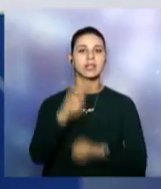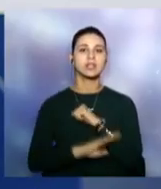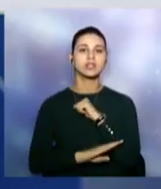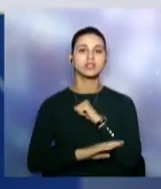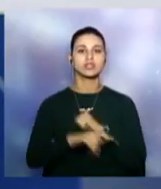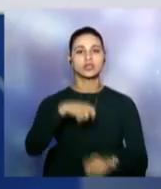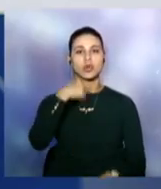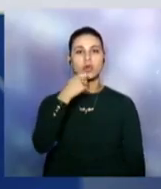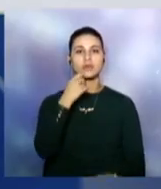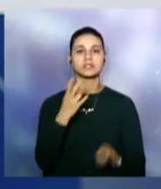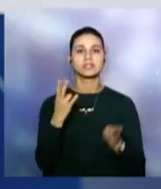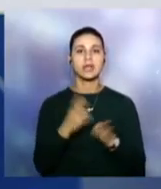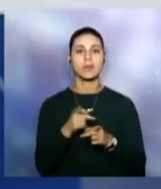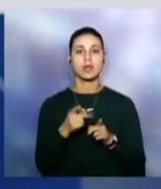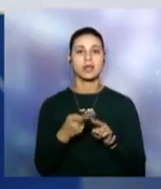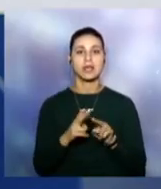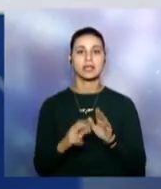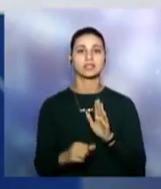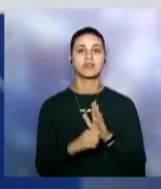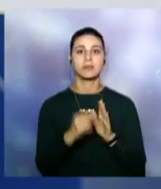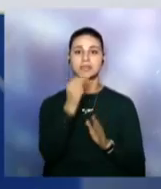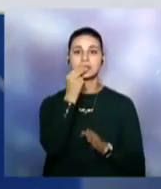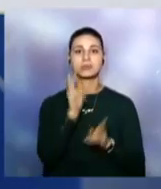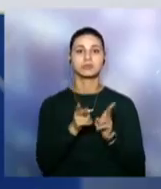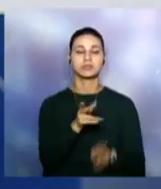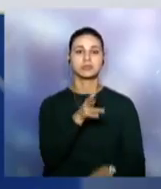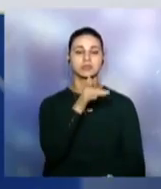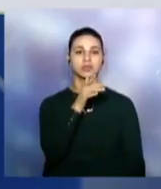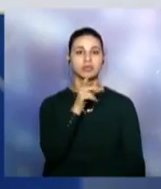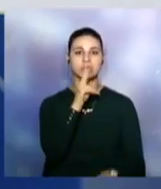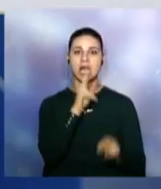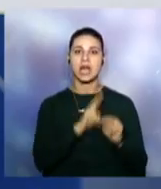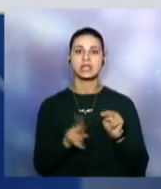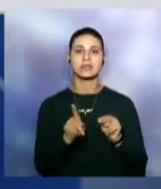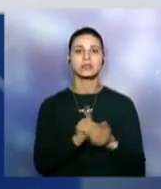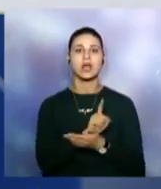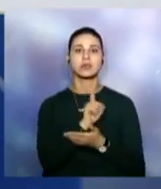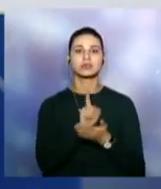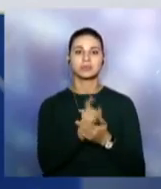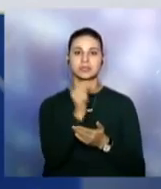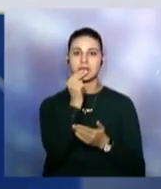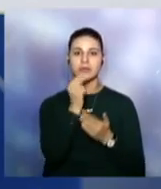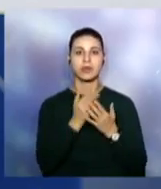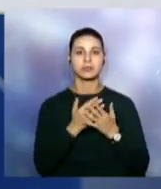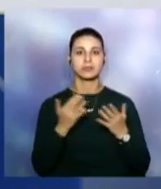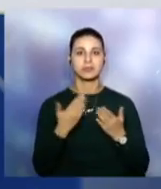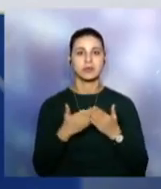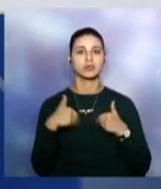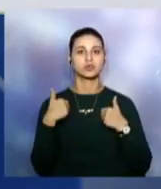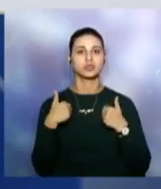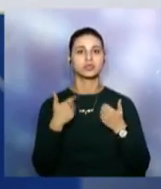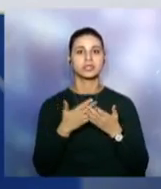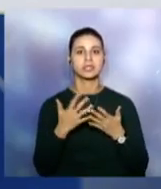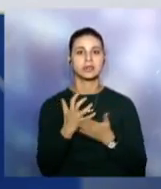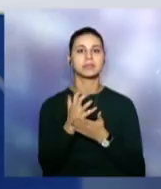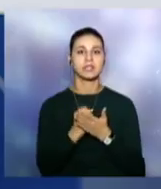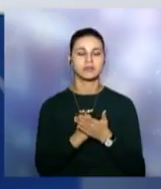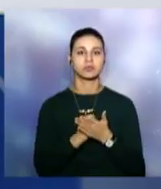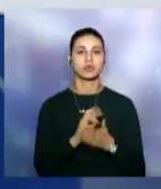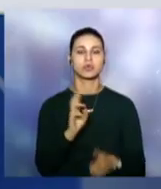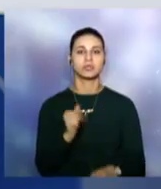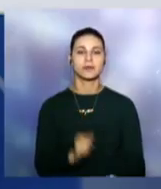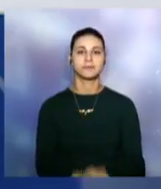კოვზის გამოყენება, რომელიც გვეხმარება კერძის მომზადების დროს, არ დავკარგოთ აუცილებელი საკვები ნივთიერებები, ანუ ნუტრიენტები დავზოგოთ.